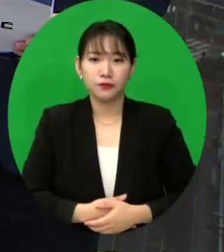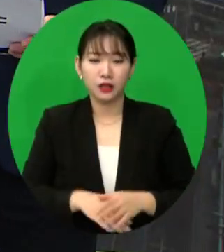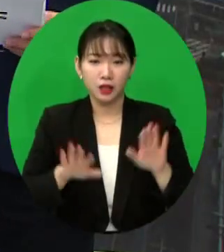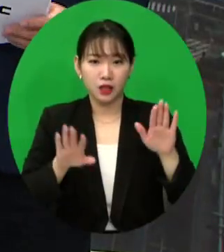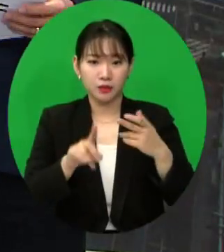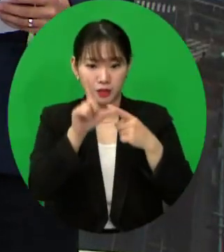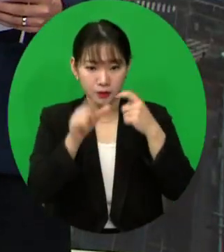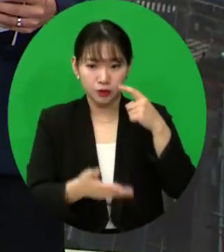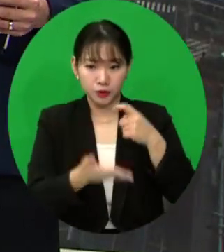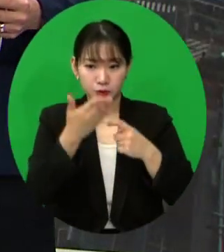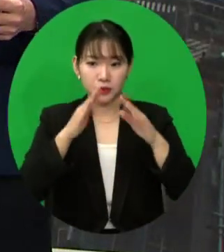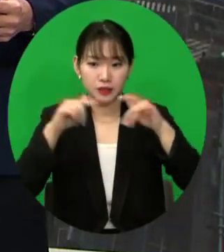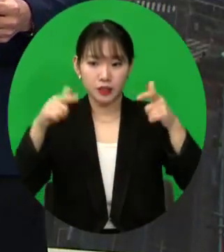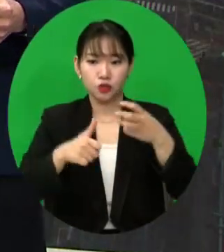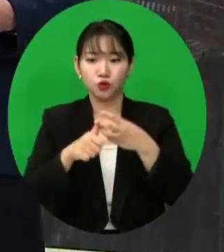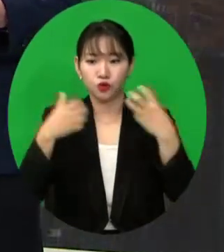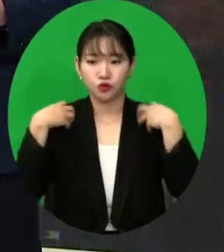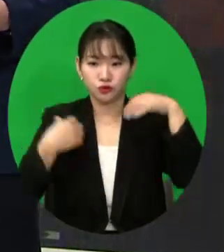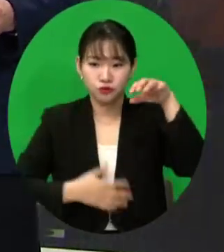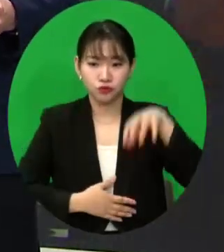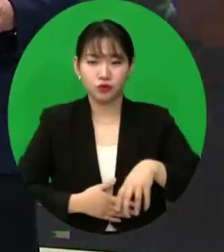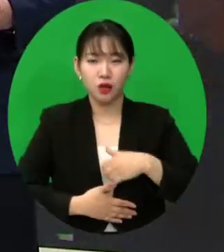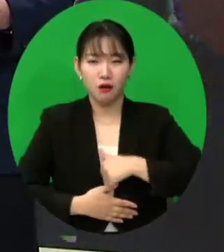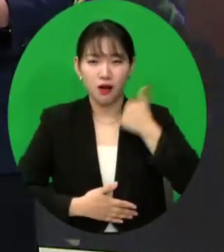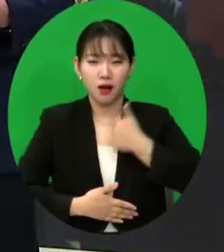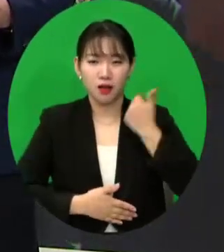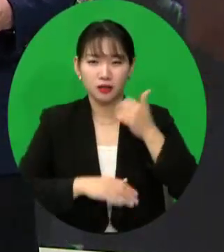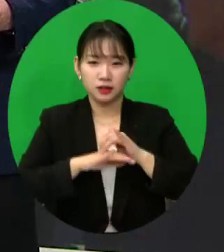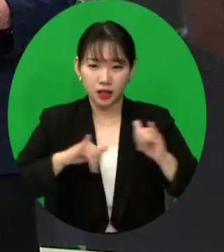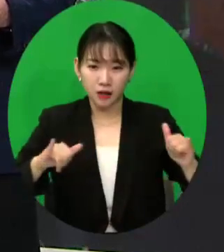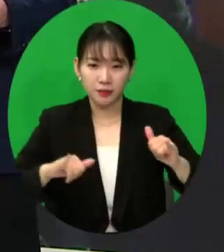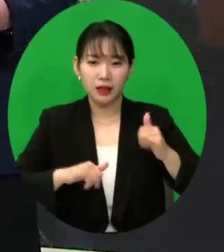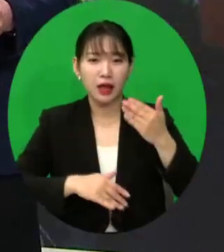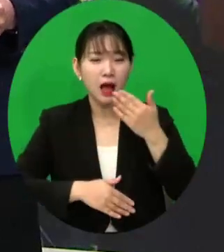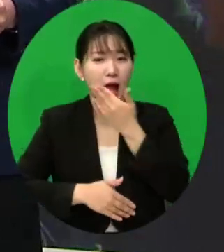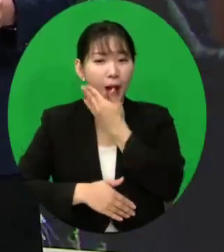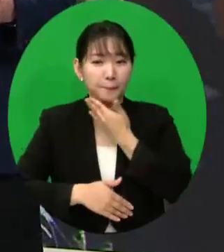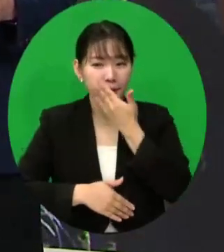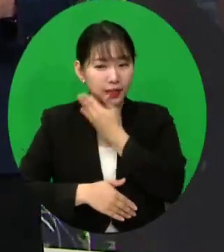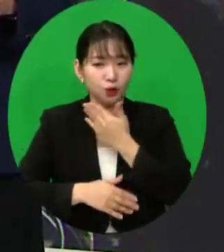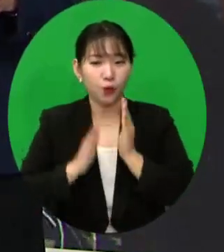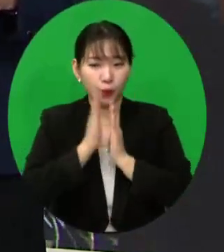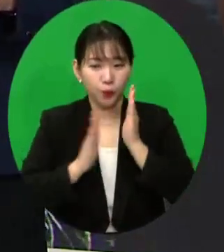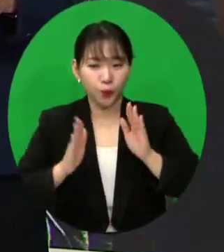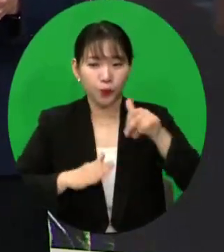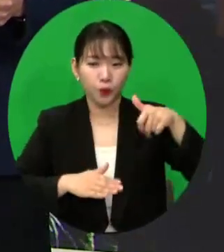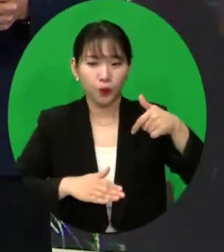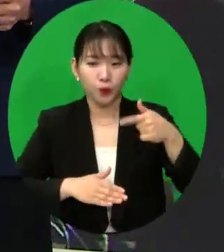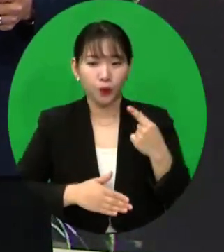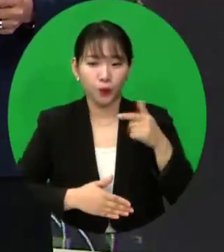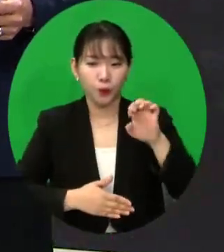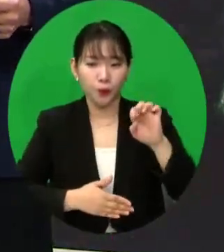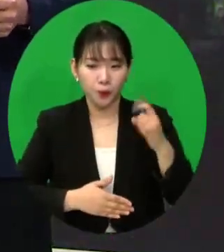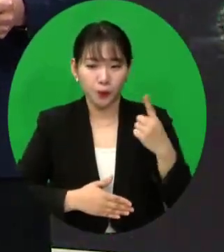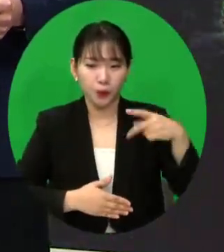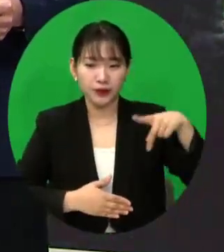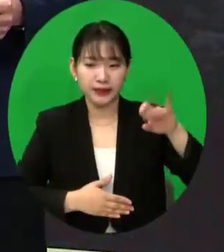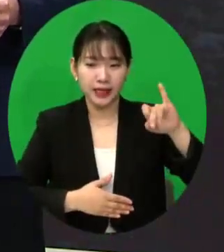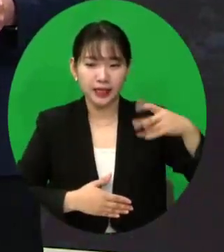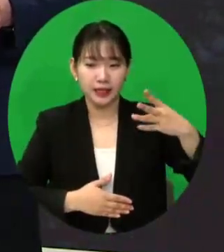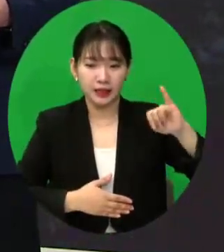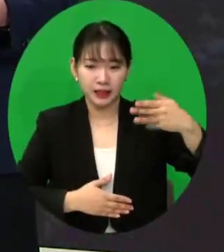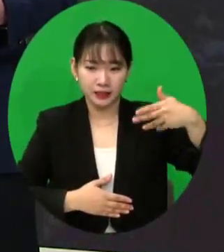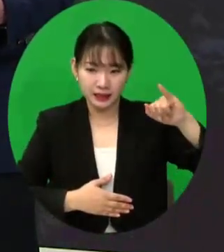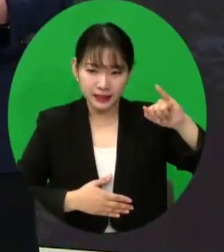초 전남의 한 군청 앞입니다. 성난 농민들이 비료형 볏짚, 곤포 사일리지를 군청 앞에 쌓으며 항의하고